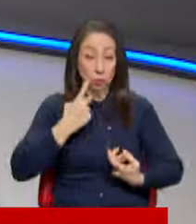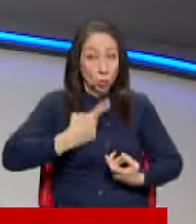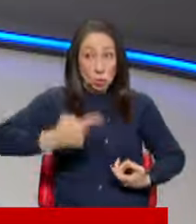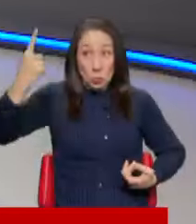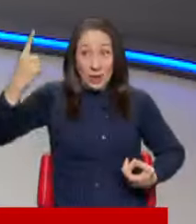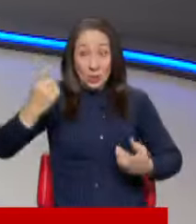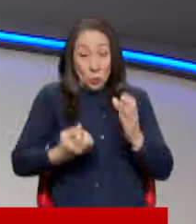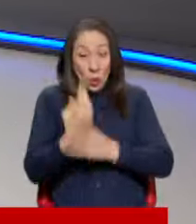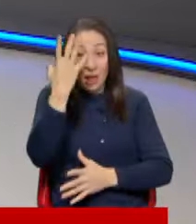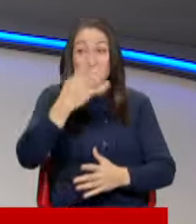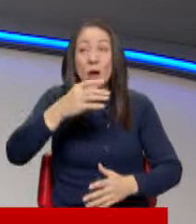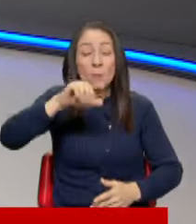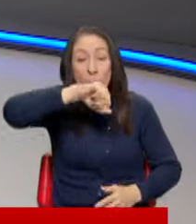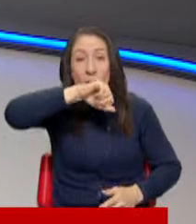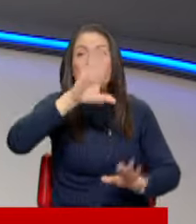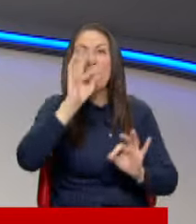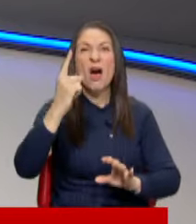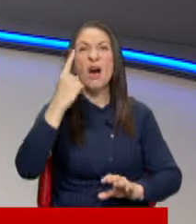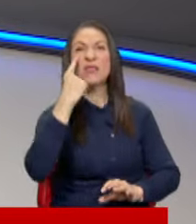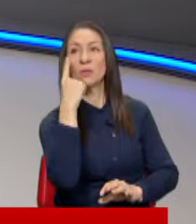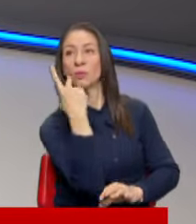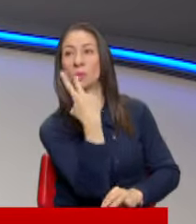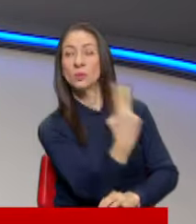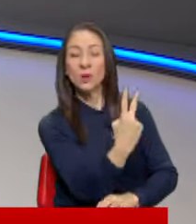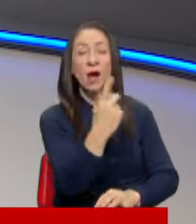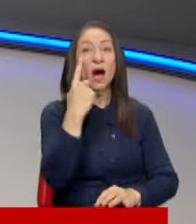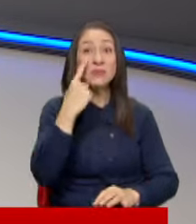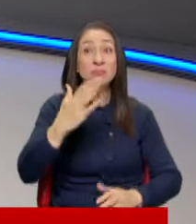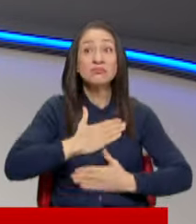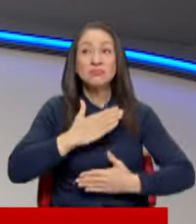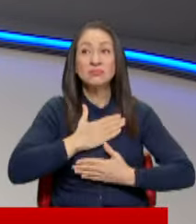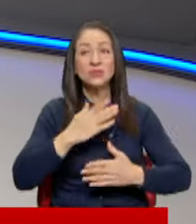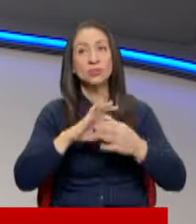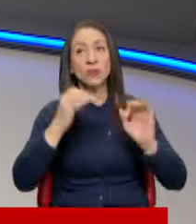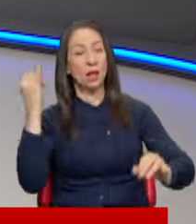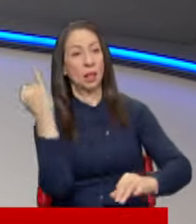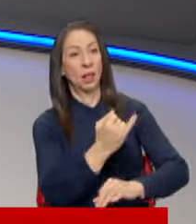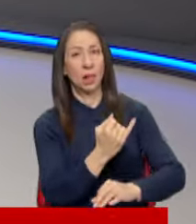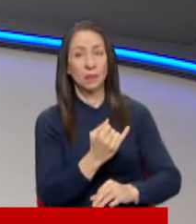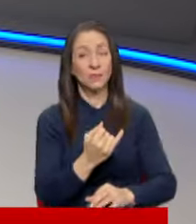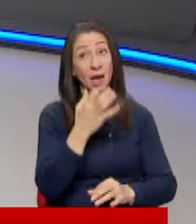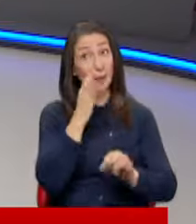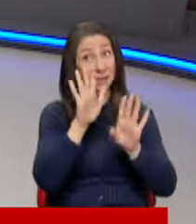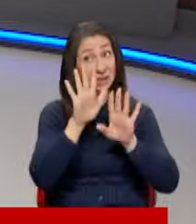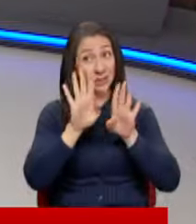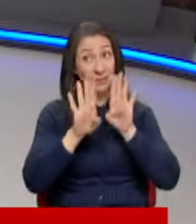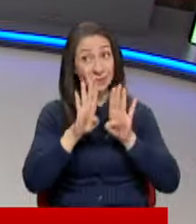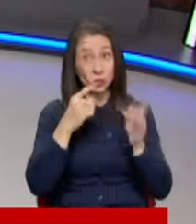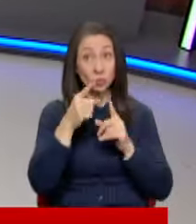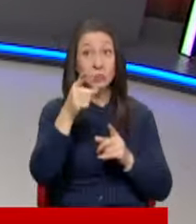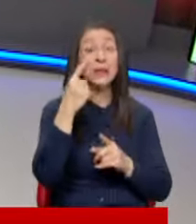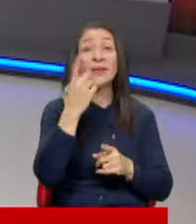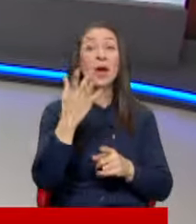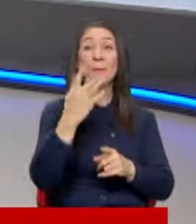cumhuriyeti Kuran ulu önder Mustafa Kemal Atatürk ve atamıza sözleri Ankara'nın beş kapısını konuşmuştuk bakın burada ne